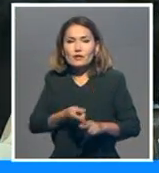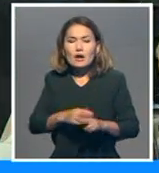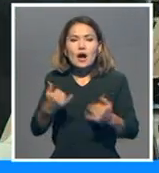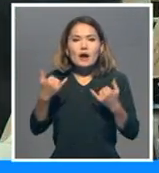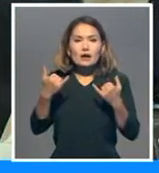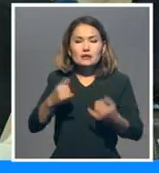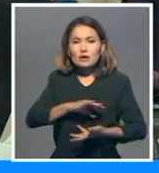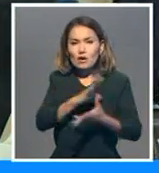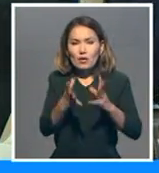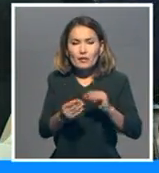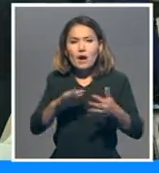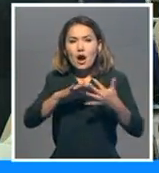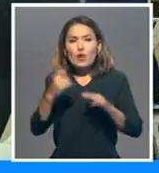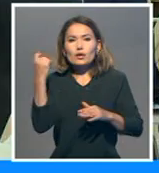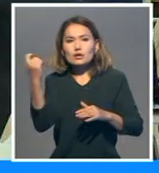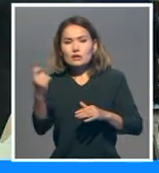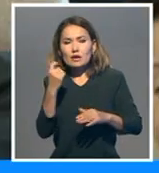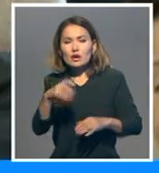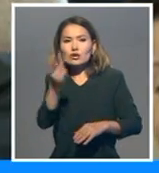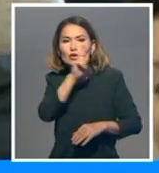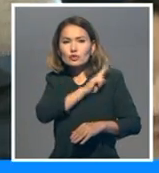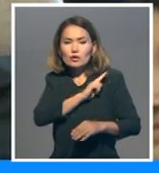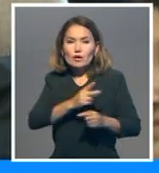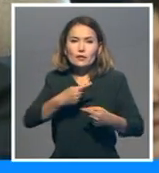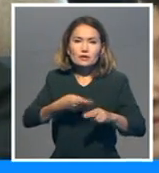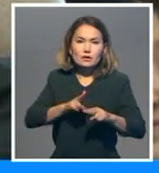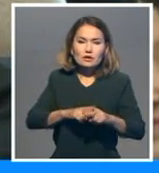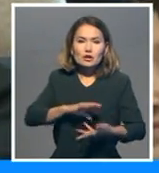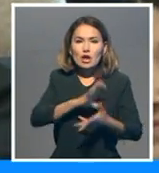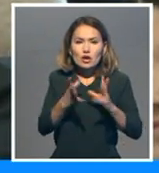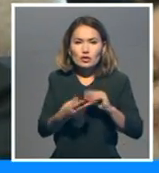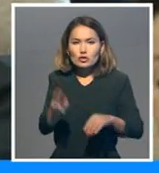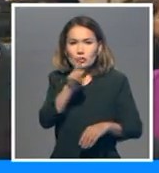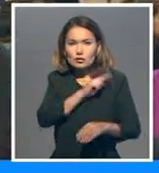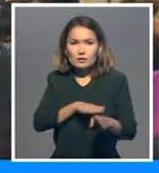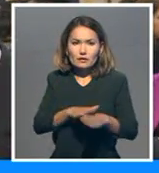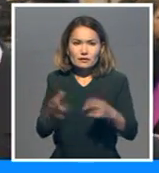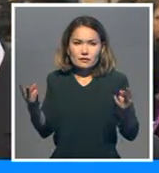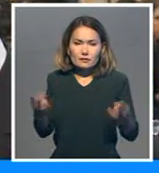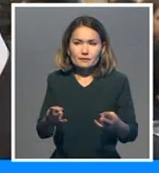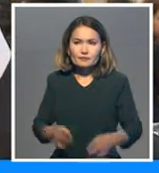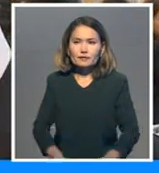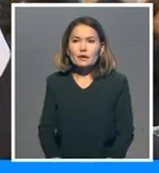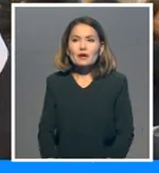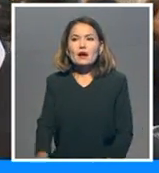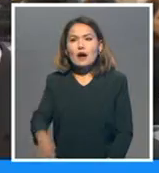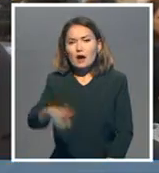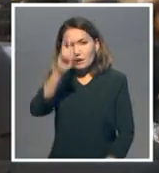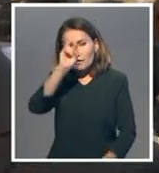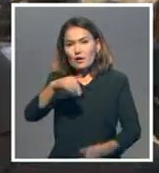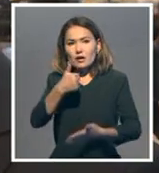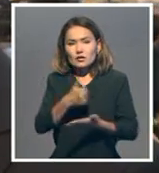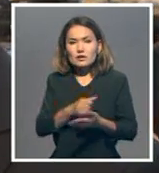басқаруға көшіру, ауыл шаруашылығы саласында кооперация құру, миграция саласын қамтиды. Елбасының бүгінгі тапсырмасындағы